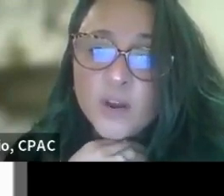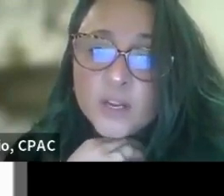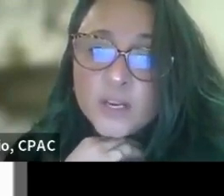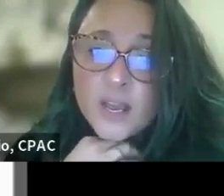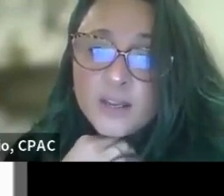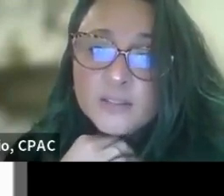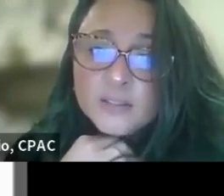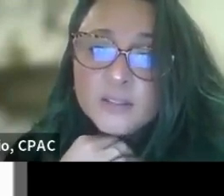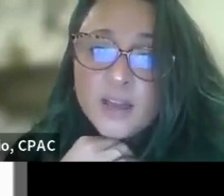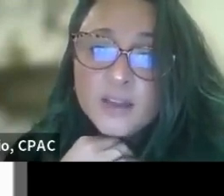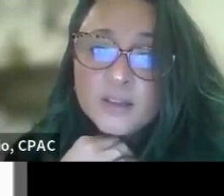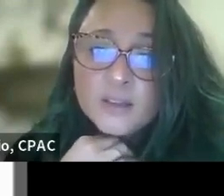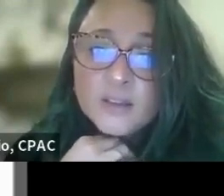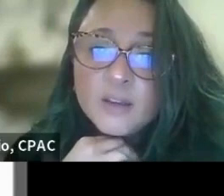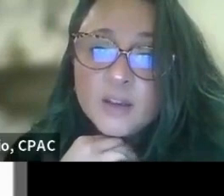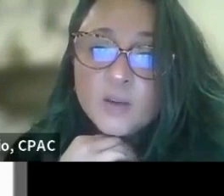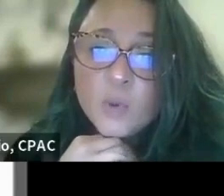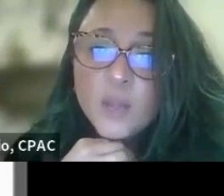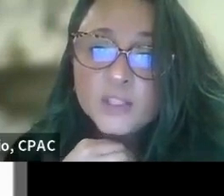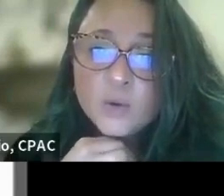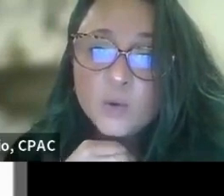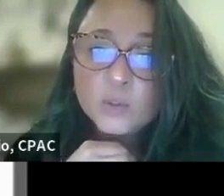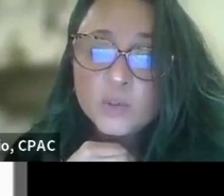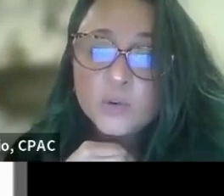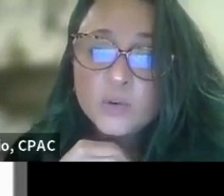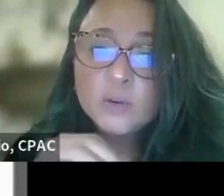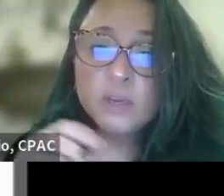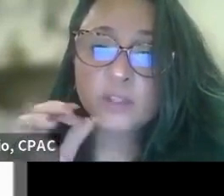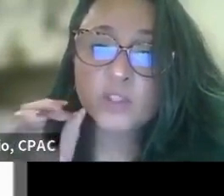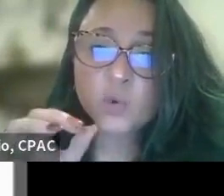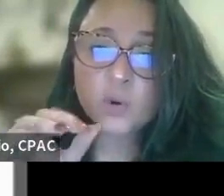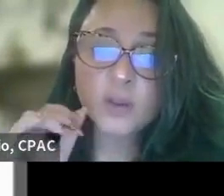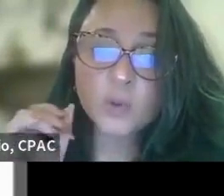我们做调查，我们会先做调查，然后确